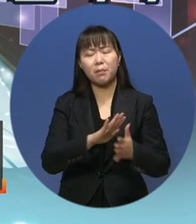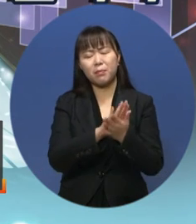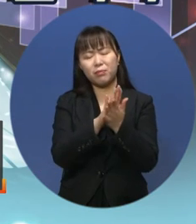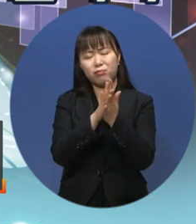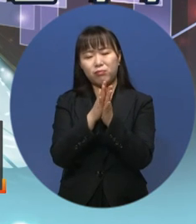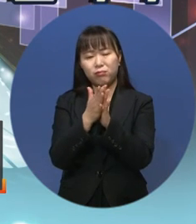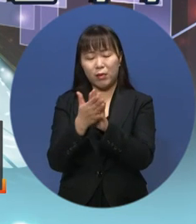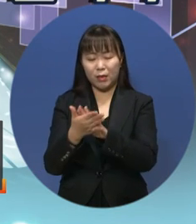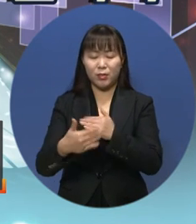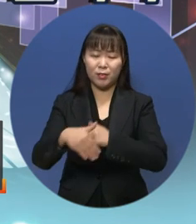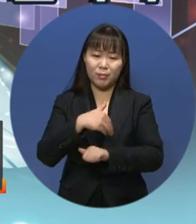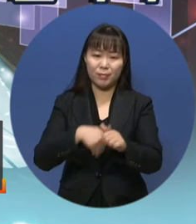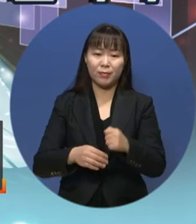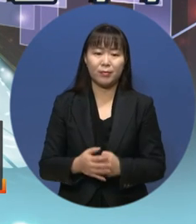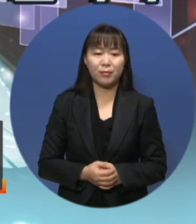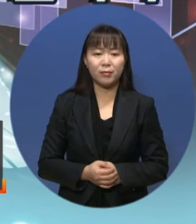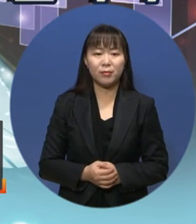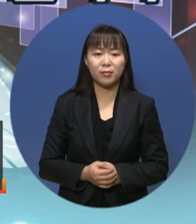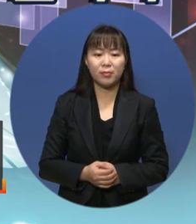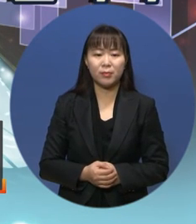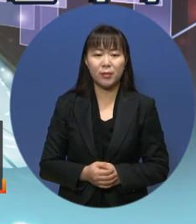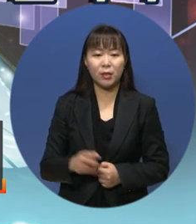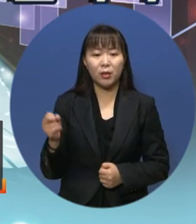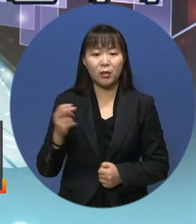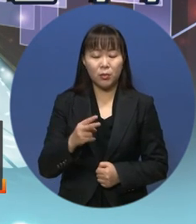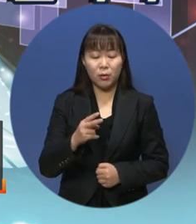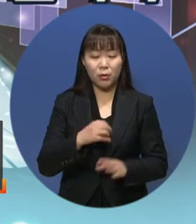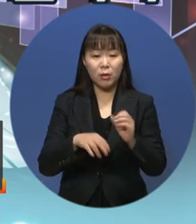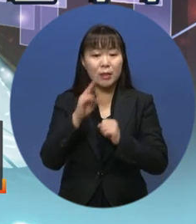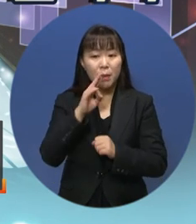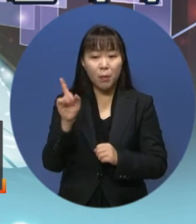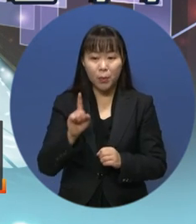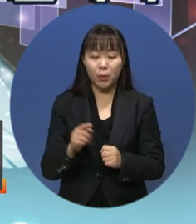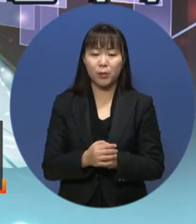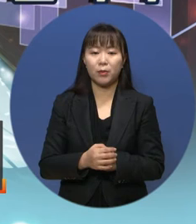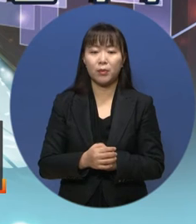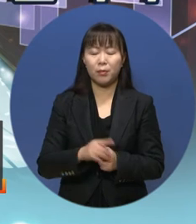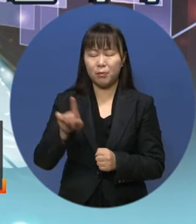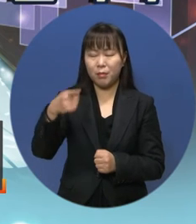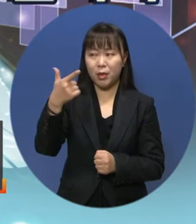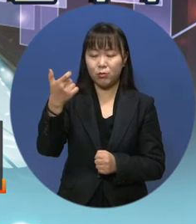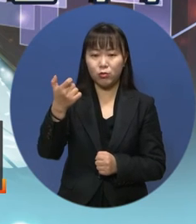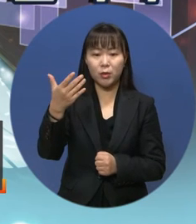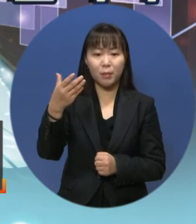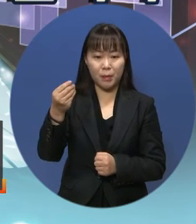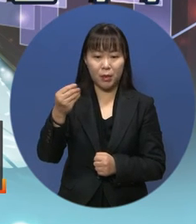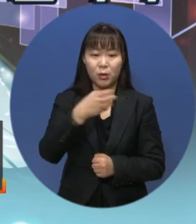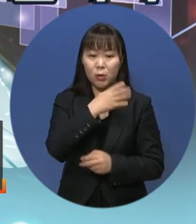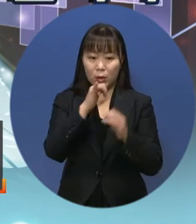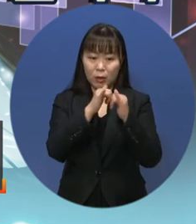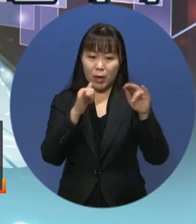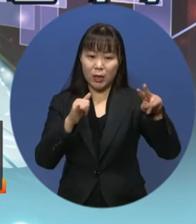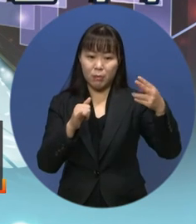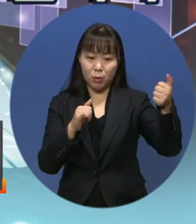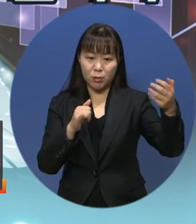바뀐 현실입니다. 또한 더욱 심각한 것은 160만 노인들과